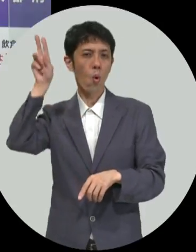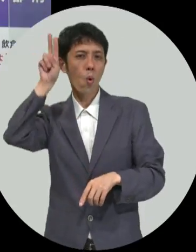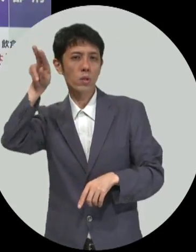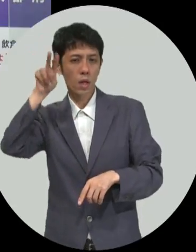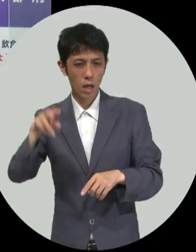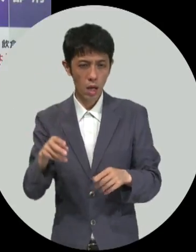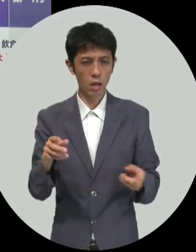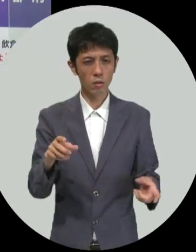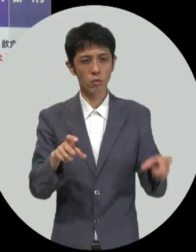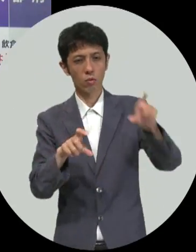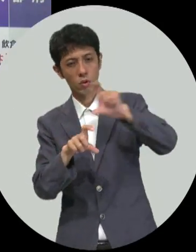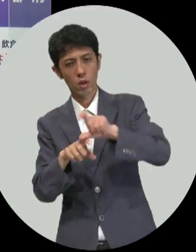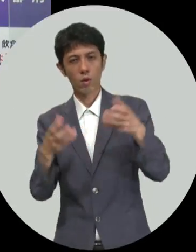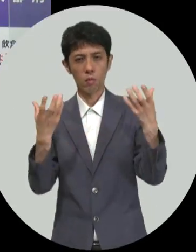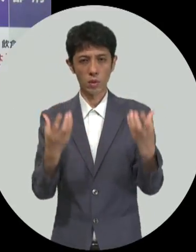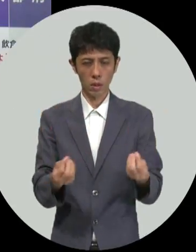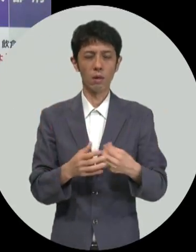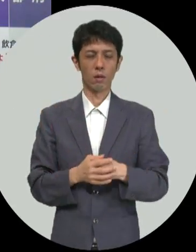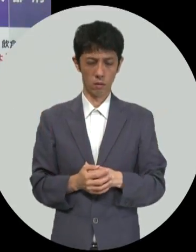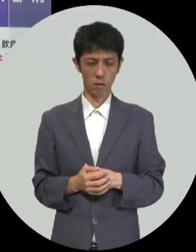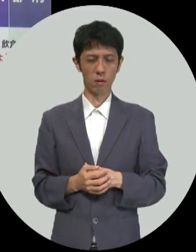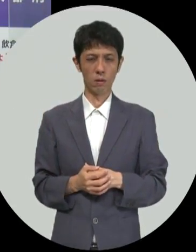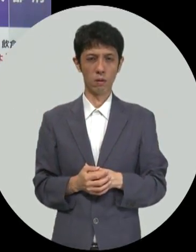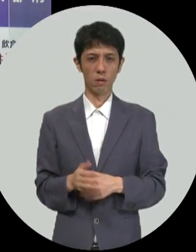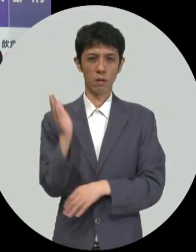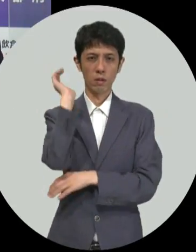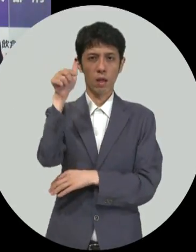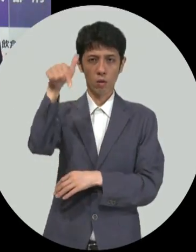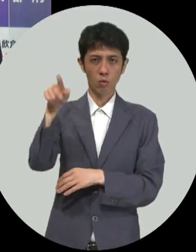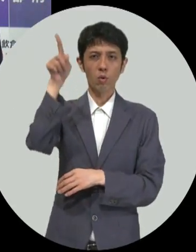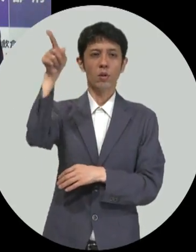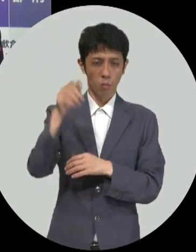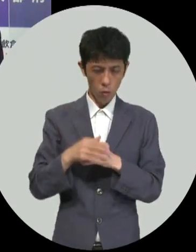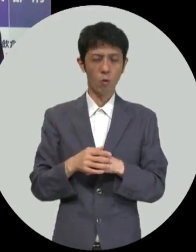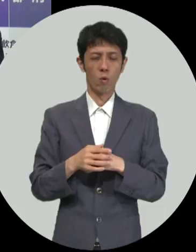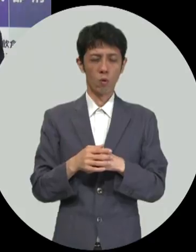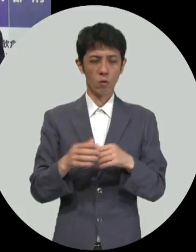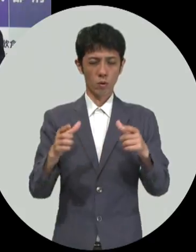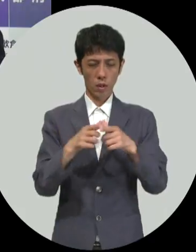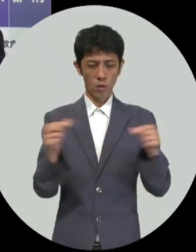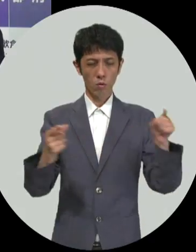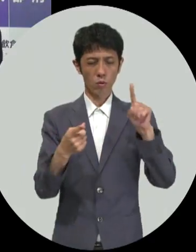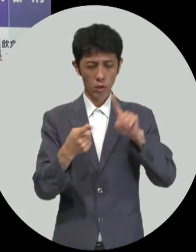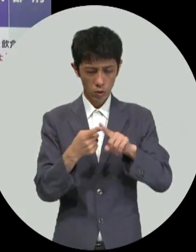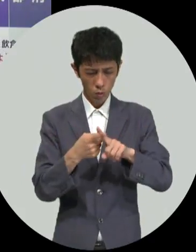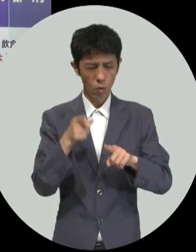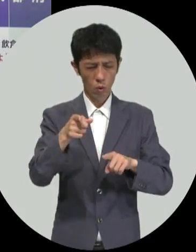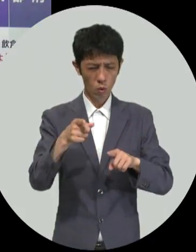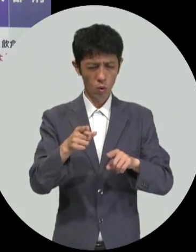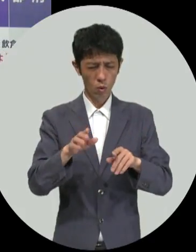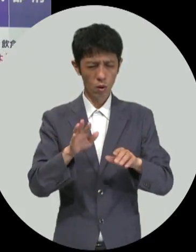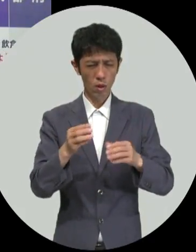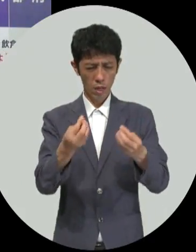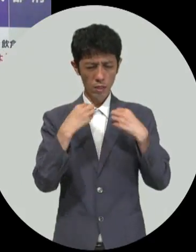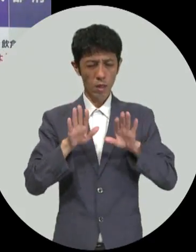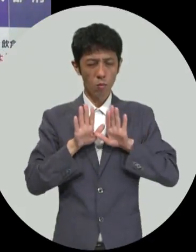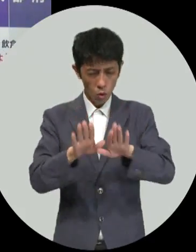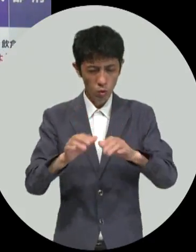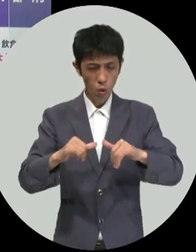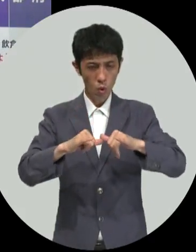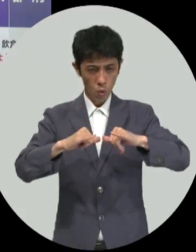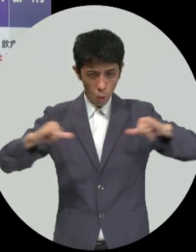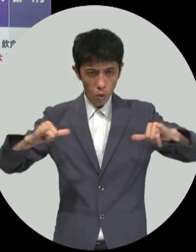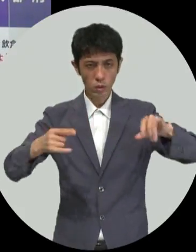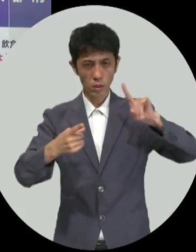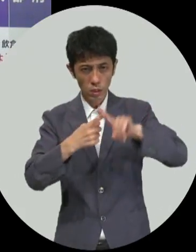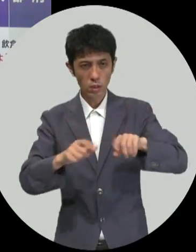かなり政府の方で、まさに全国的な感染拡大を受けた感染拡大防止を、まあ、広域的にやっていこうということで基本的